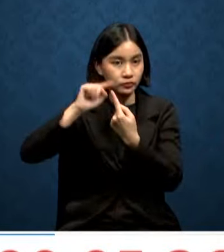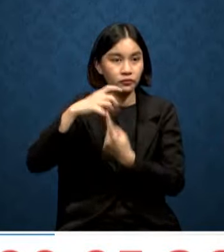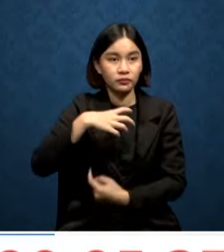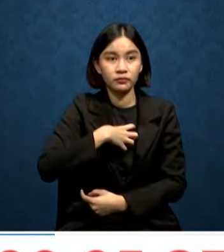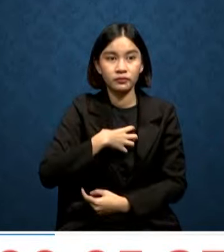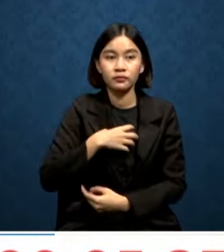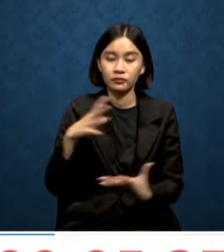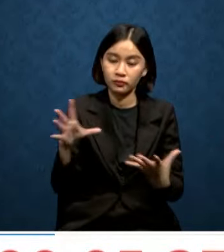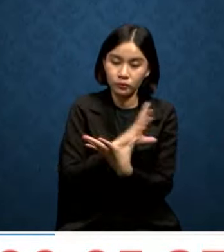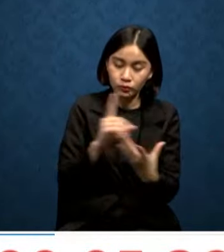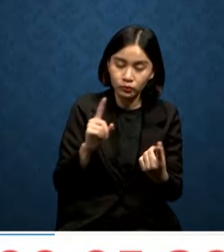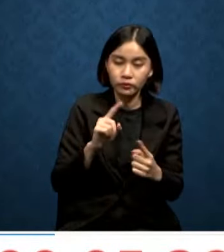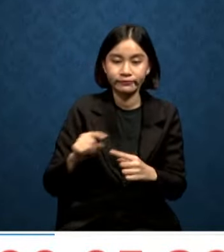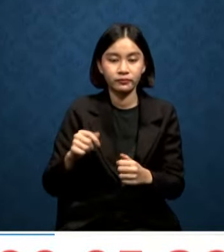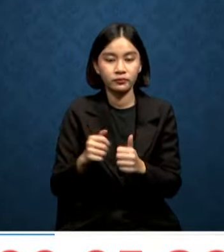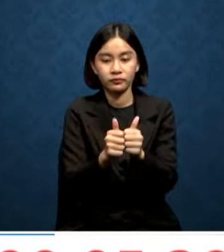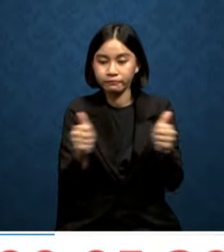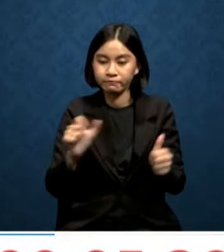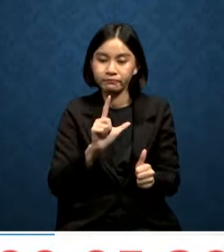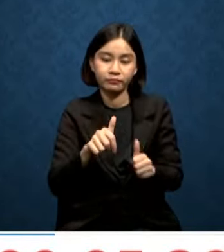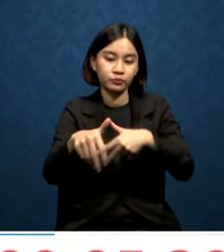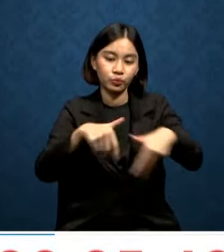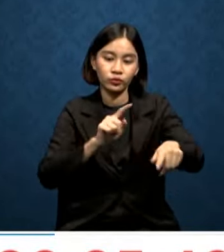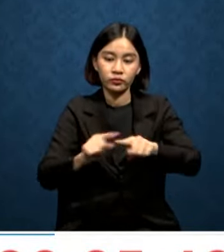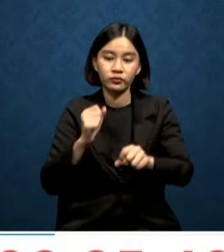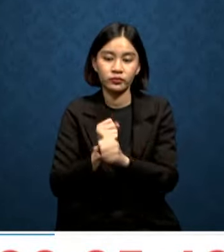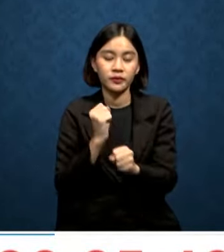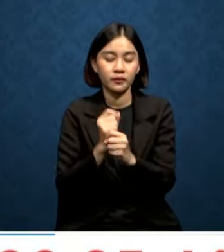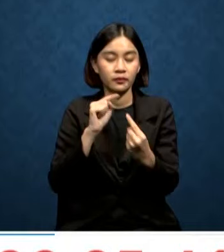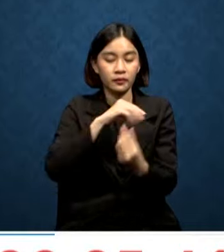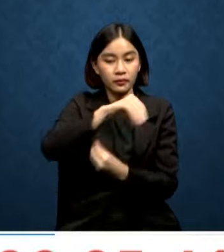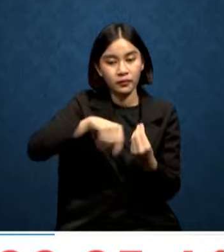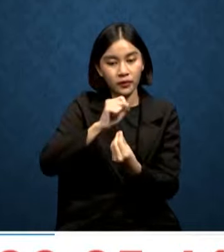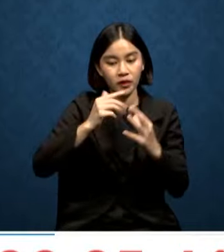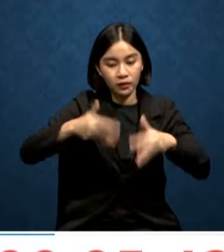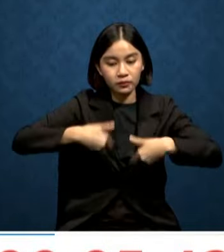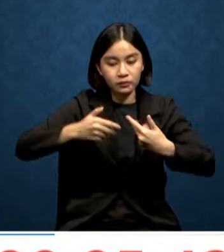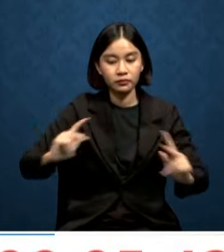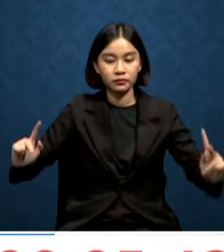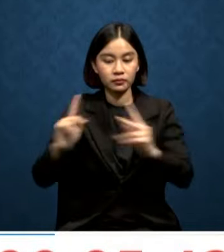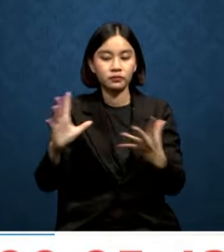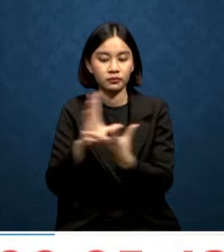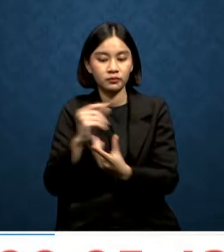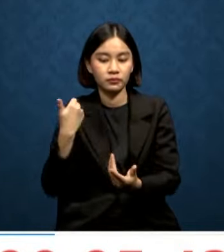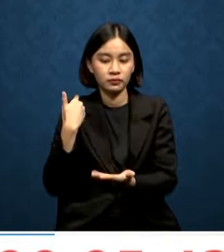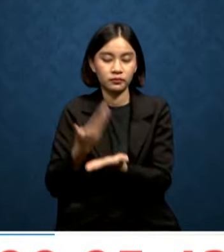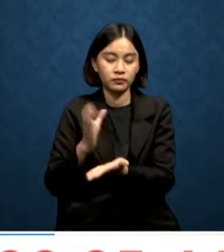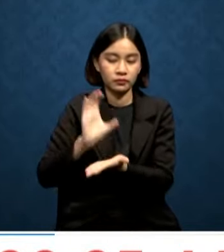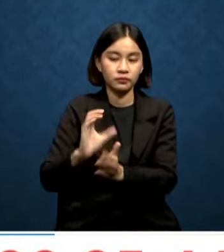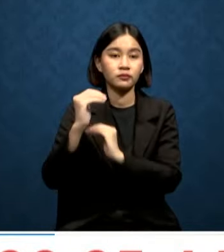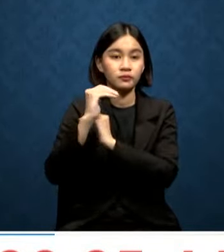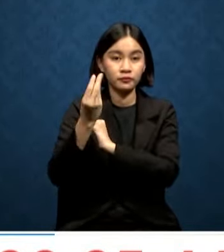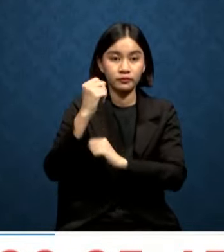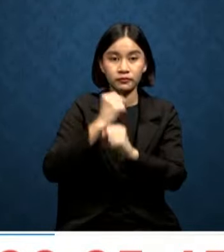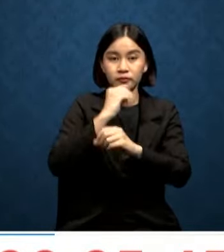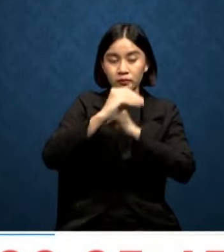ทุนทางวัฒนธรรมอัตลักษณ์ท้องถิ่นต่างๆเนี่ยมาสร้างมูลค่าทางเศรษฐกิจโดยกระทรวงวัฒนธรรมเองก็มีการตั้งงบประมาณนะครับทำโคร